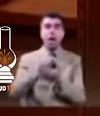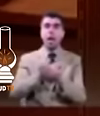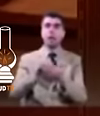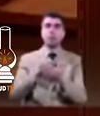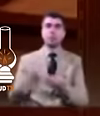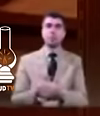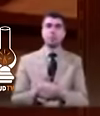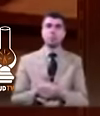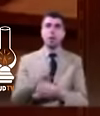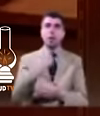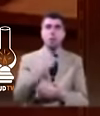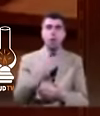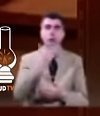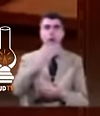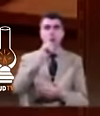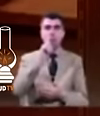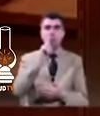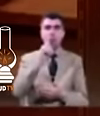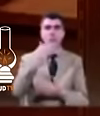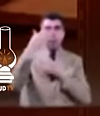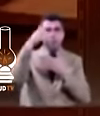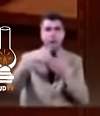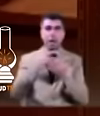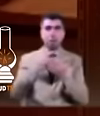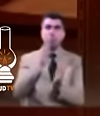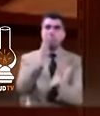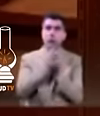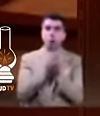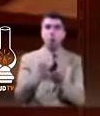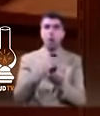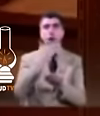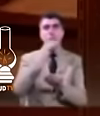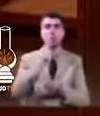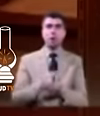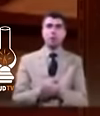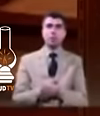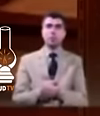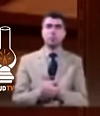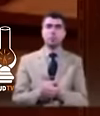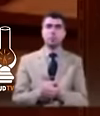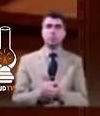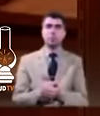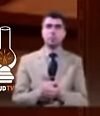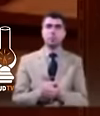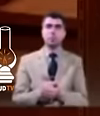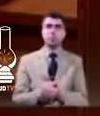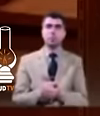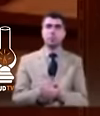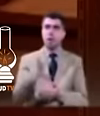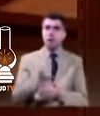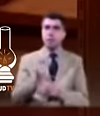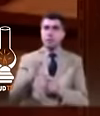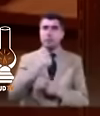لله بلادنا دوله ديمقراطيه. ديمقراطية مغربية ماشي ديمقراطية سويسرية. طبعا وعندنا